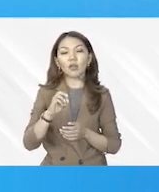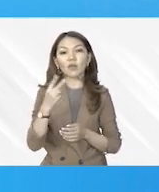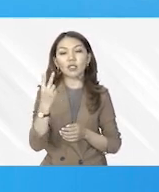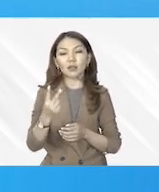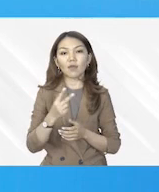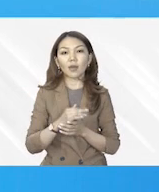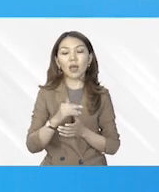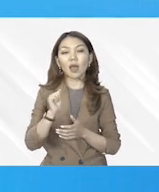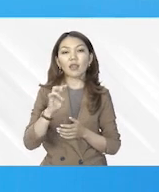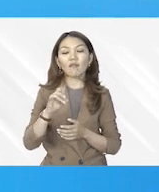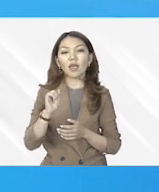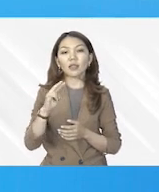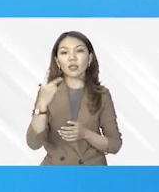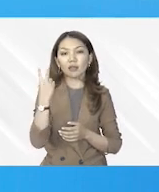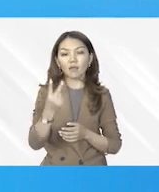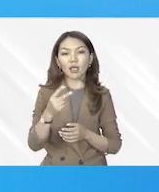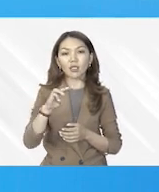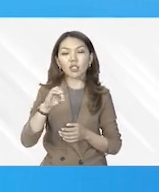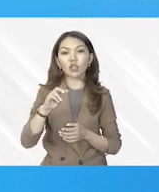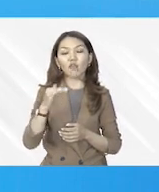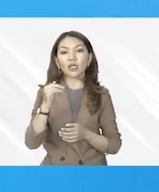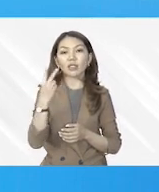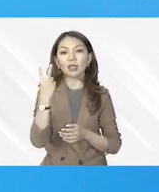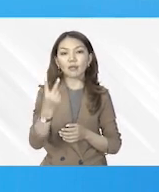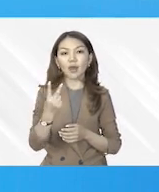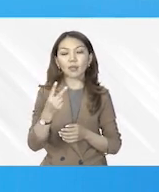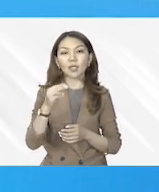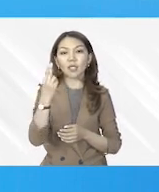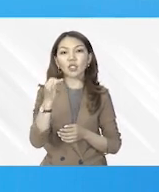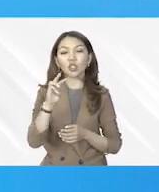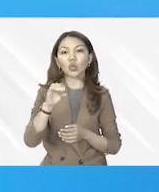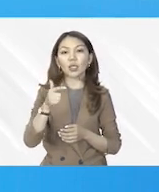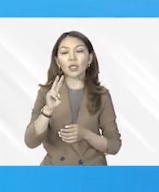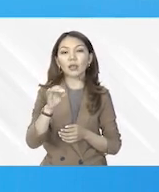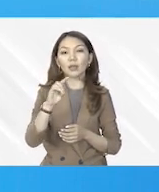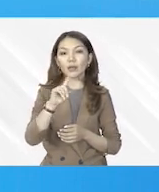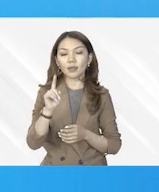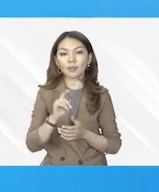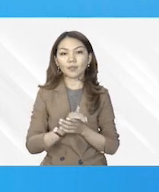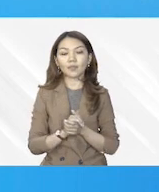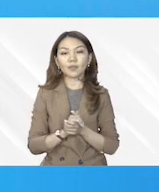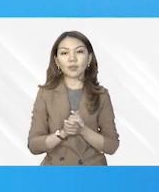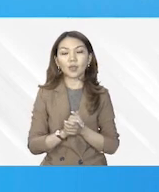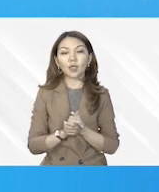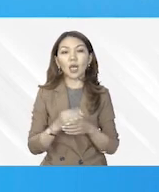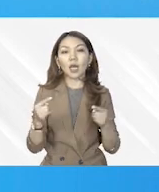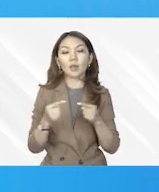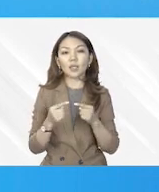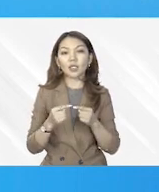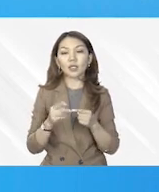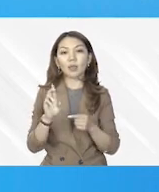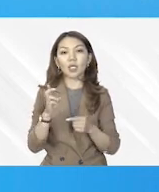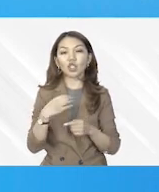2, анафаза 2, телофаза 2 и цитокинез. Определили биологическое